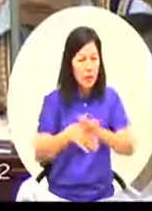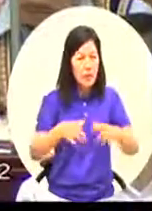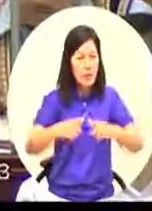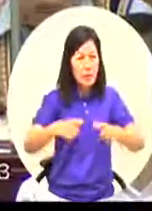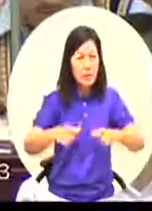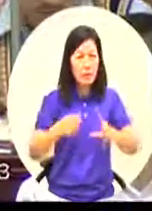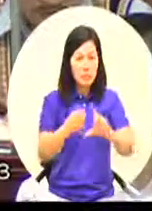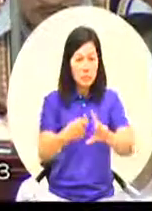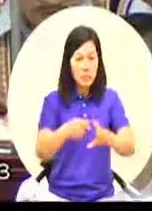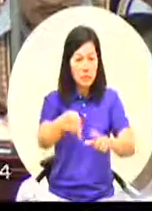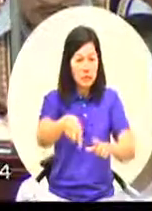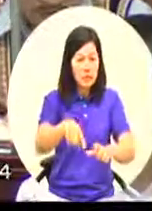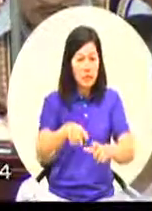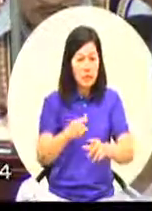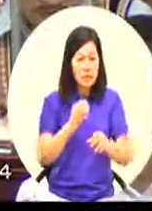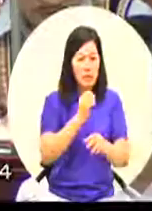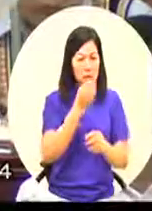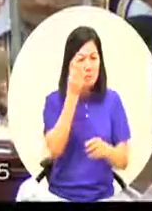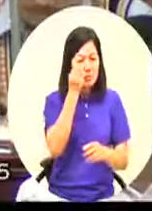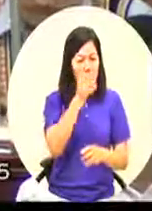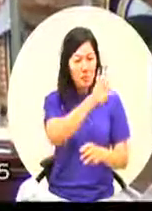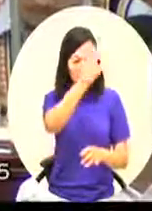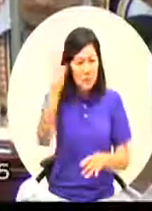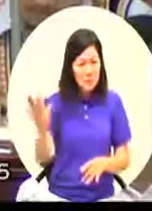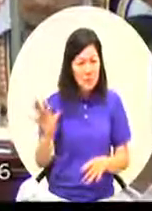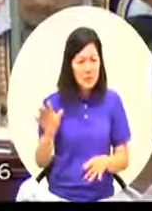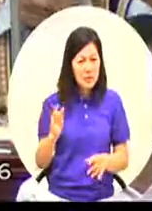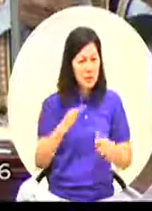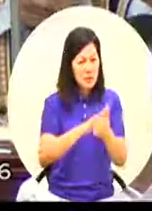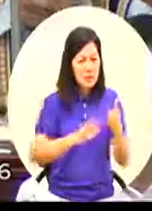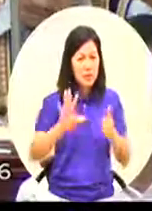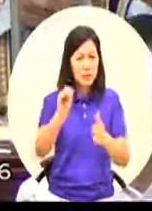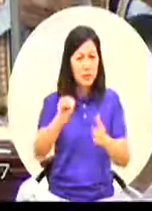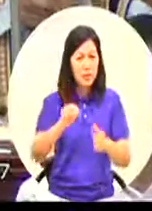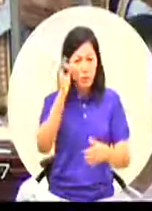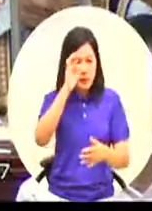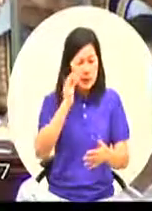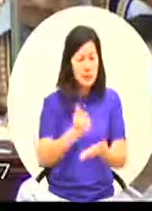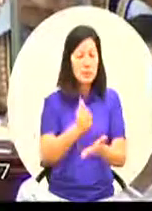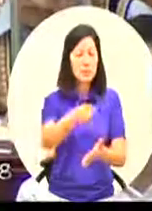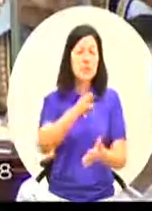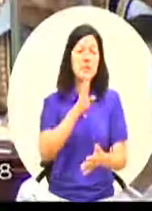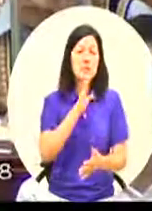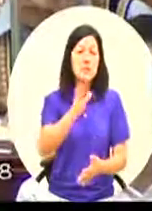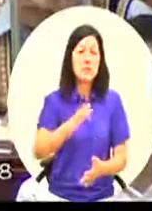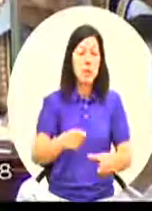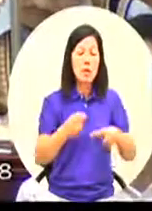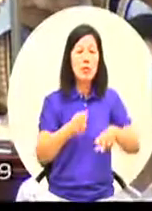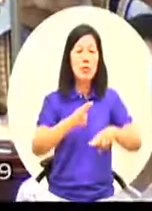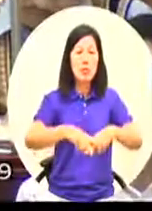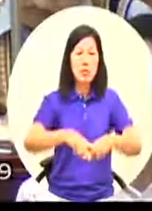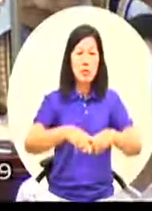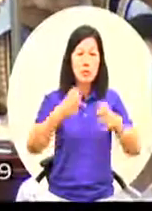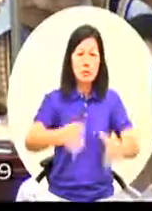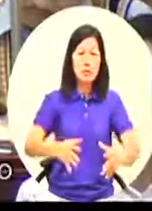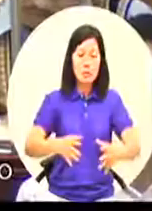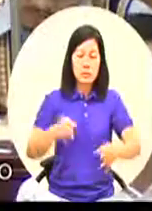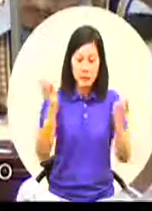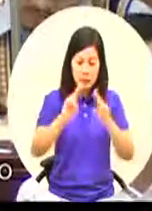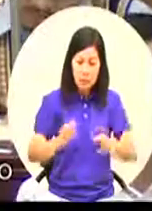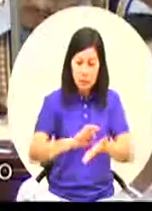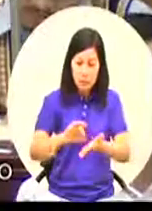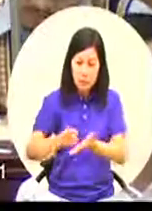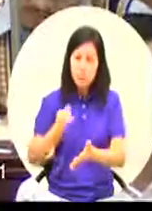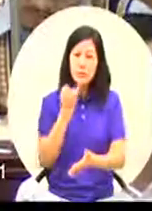会影响？那刚刚蔡议员也提过吼，这里面其实我们都找过吼，我们唯一能用的就是公共设施用地。公共设施里面其